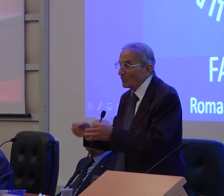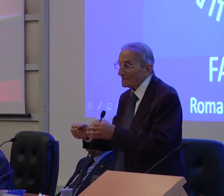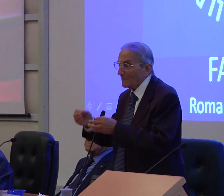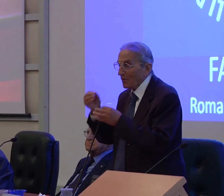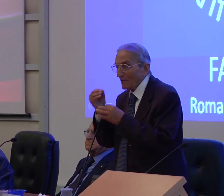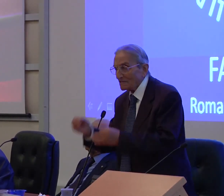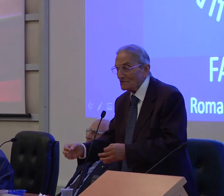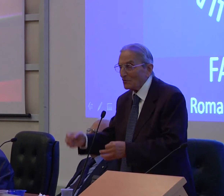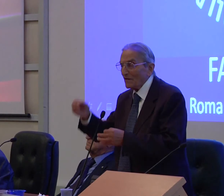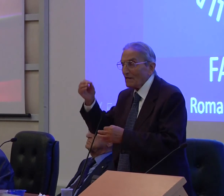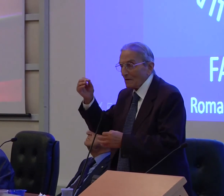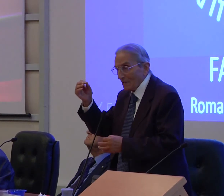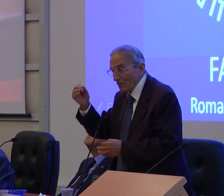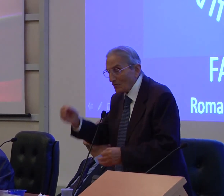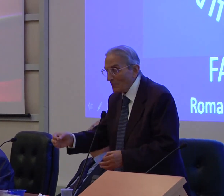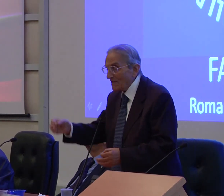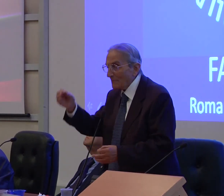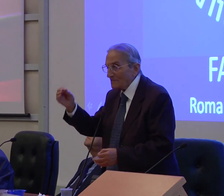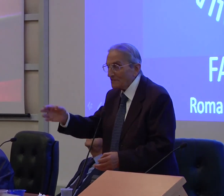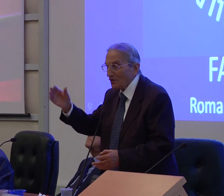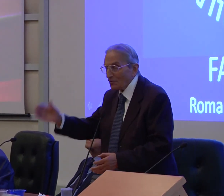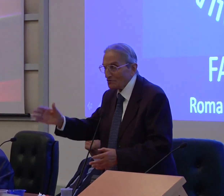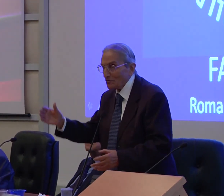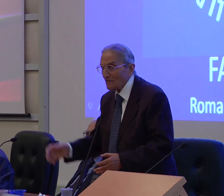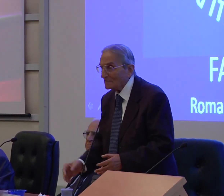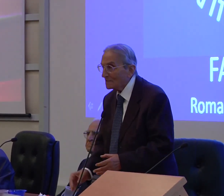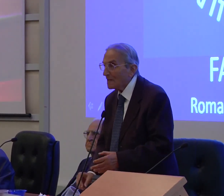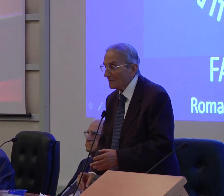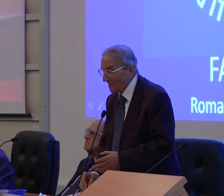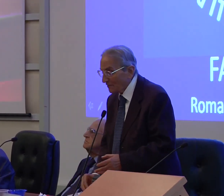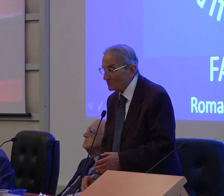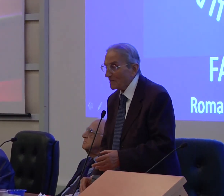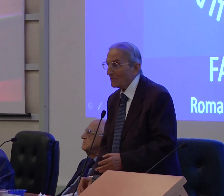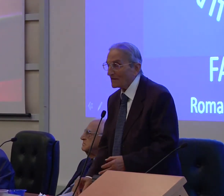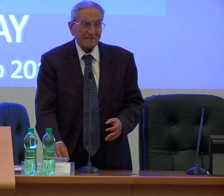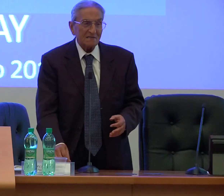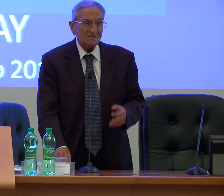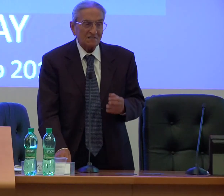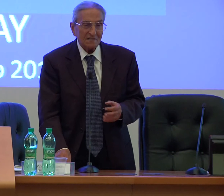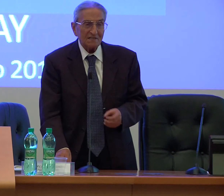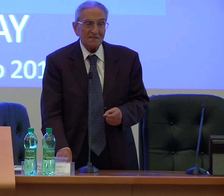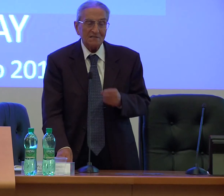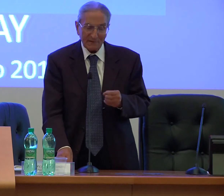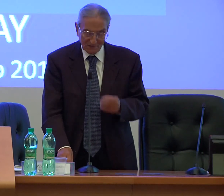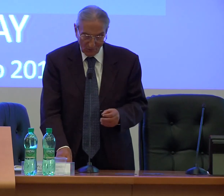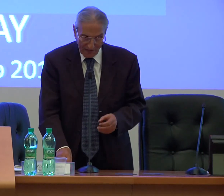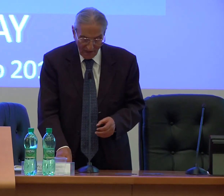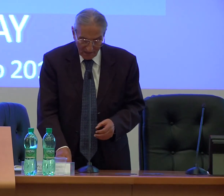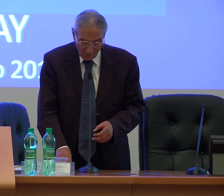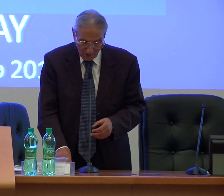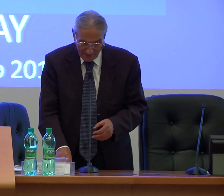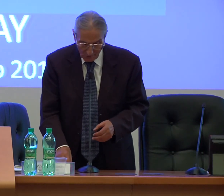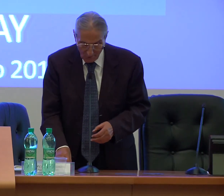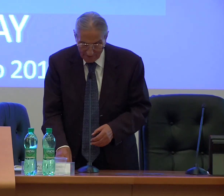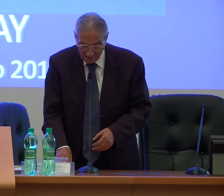un'operazione economica per dire costano tanti perché noi stiamo parlando di cittadini, di persone,